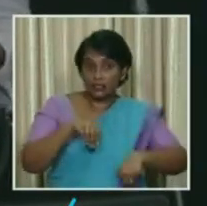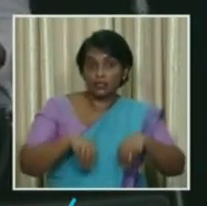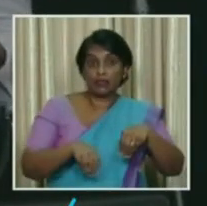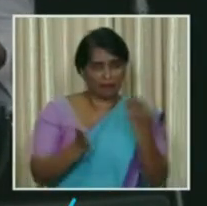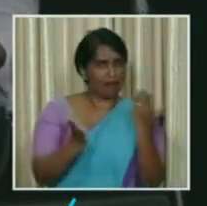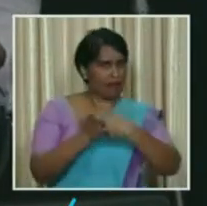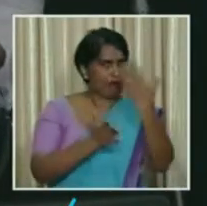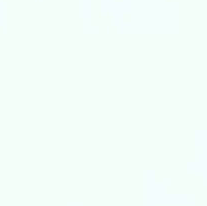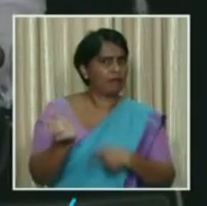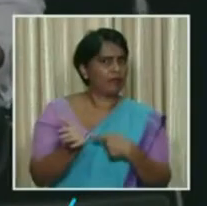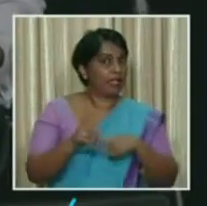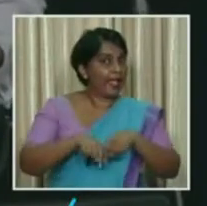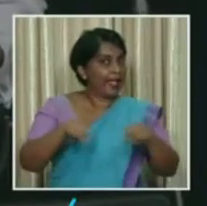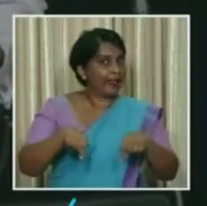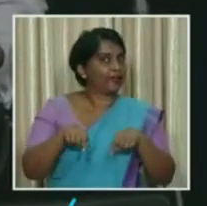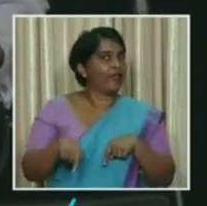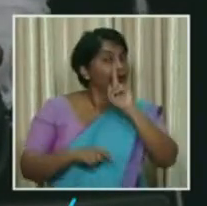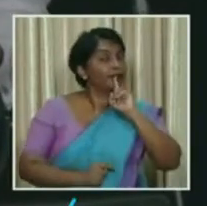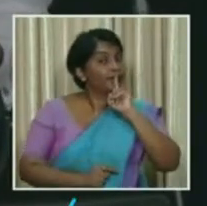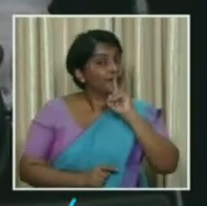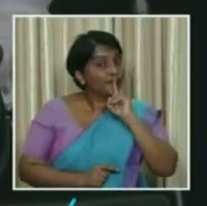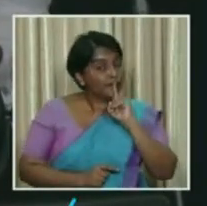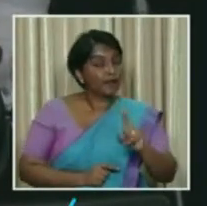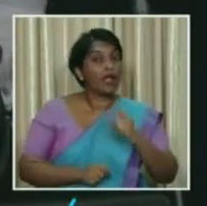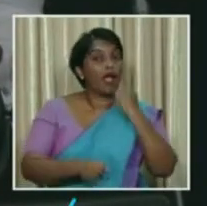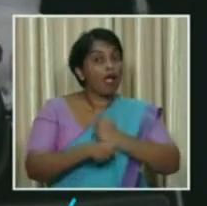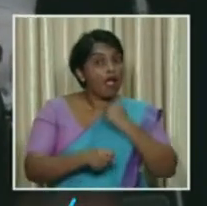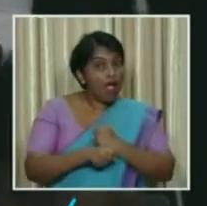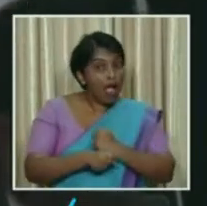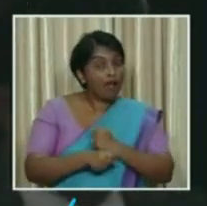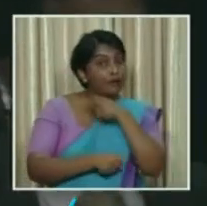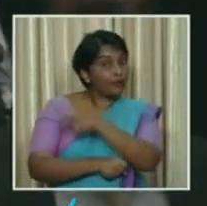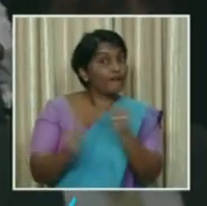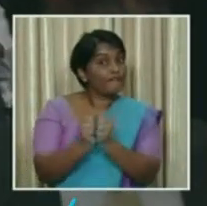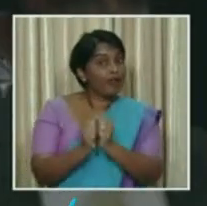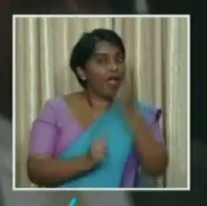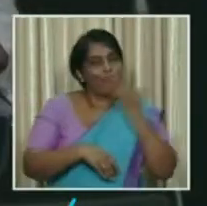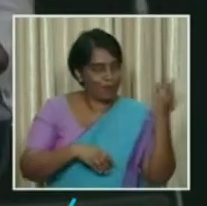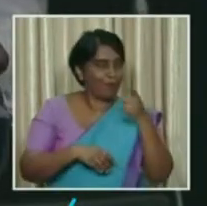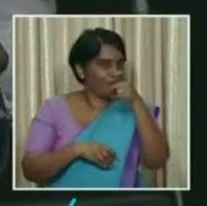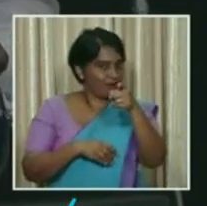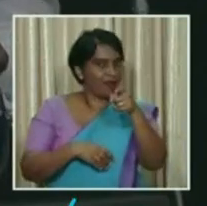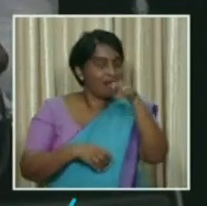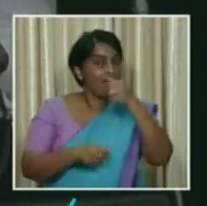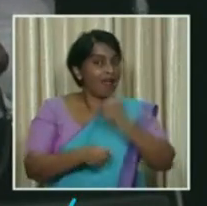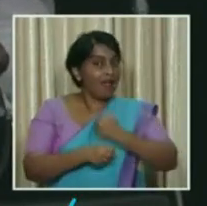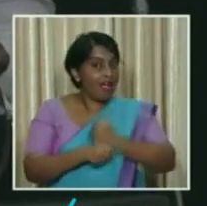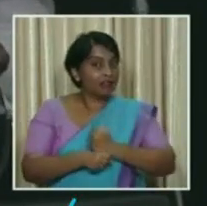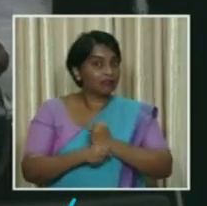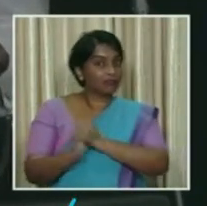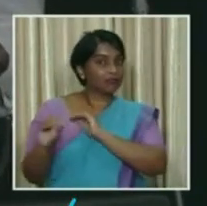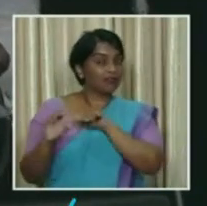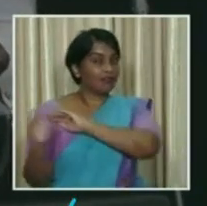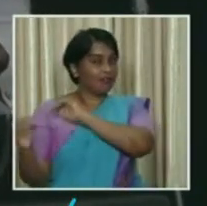ඇන්සාඩ් එකක් තියෙනවා වල්ලක රෙකෝඩින් එකක් තියෙනවා කරු කතා නායකතුමනි. ආණ්ඩුව විසින් කළ යුතු දේ ඔබතුමා යෝජනා අනේකයි වැරද්ද කියන්නේ. ආණ්ඩුවේ නියෝජනයේ